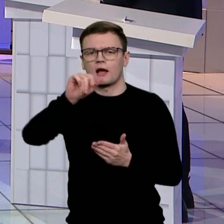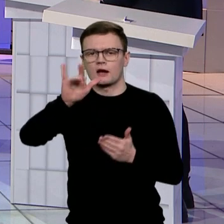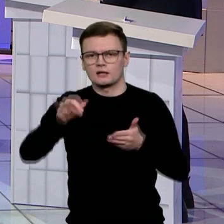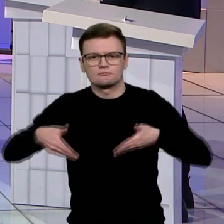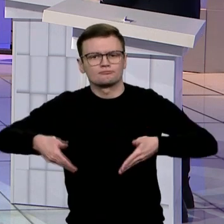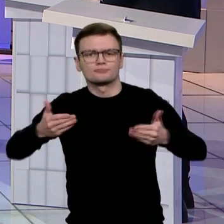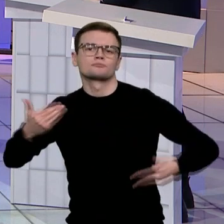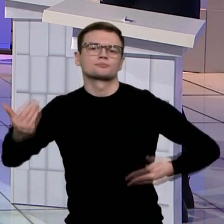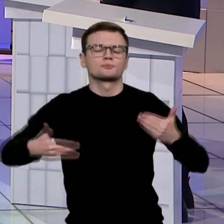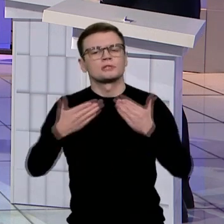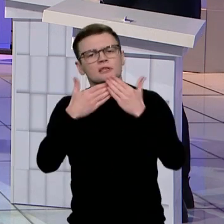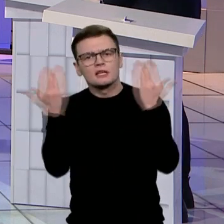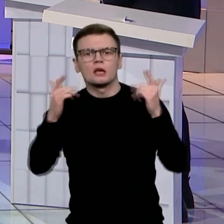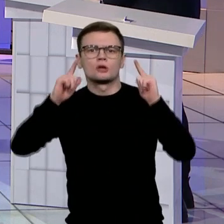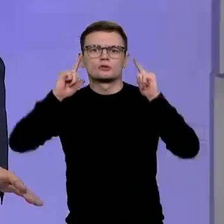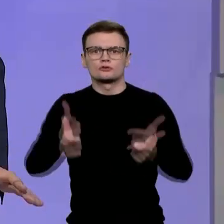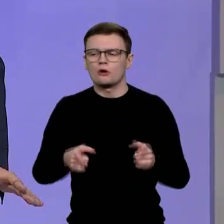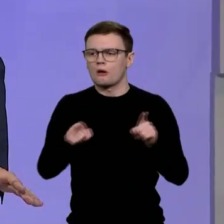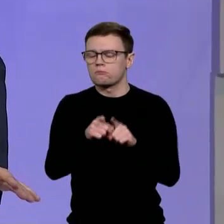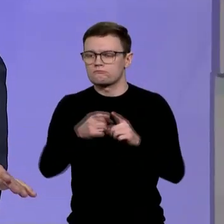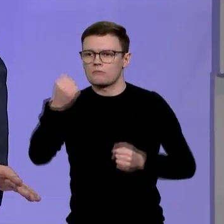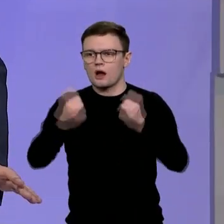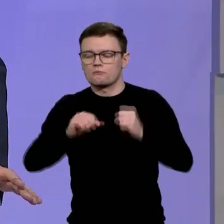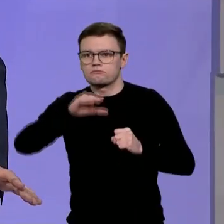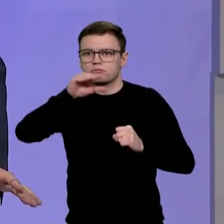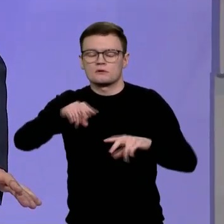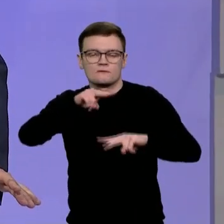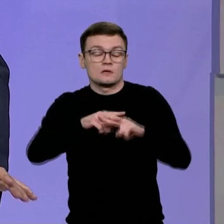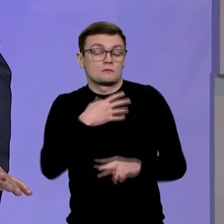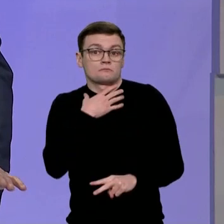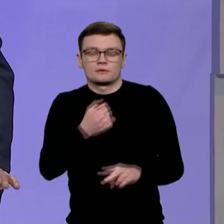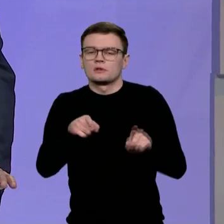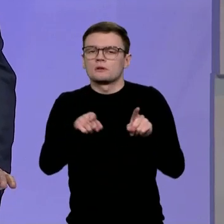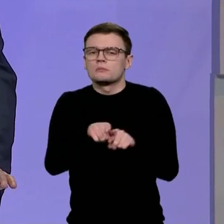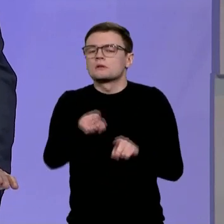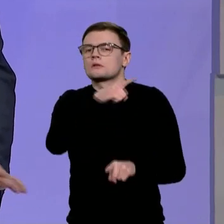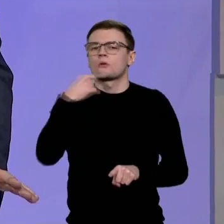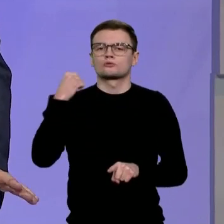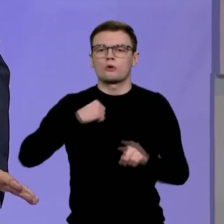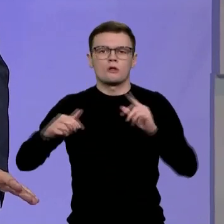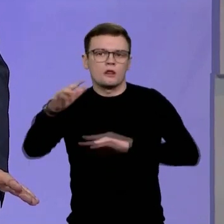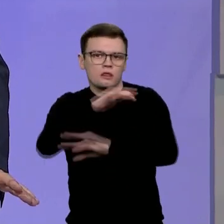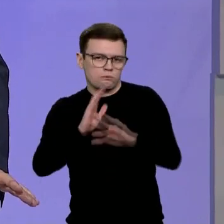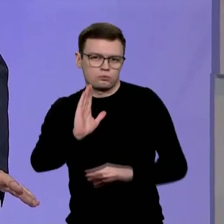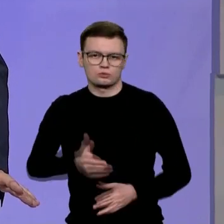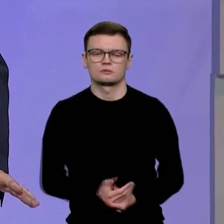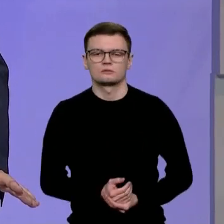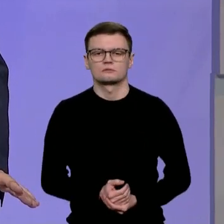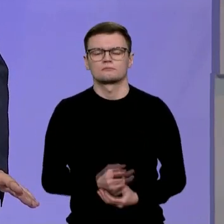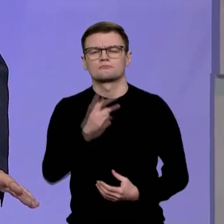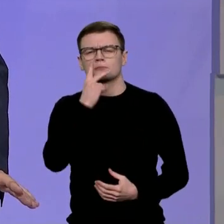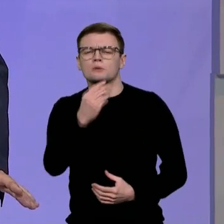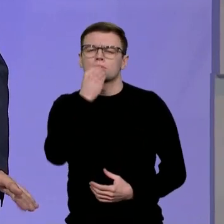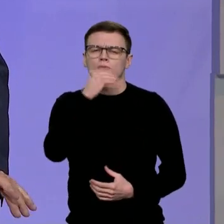yra... Nu, iš tikrųjų, jūs net nerasit, kur automobilį pastatyti ir žmonių bus labai daug. Ir jūs pamatysit, kokie nuostabus dviračių takai